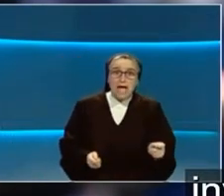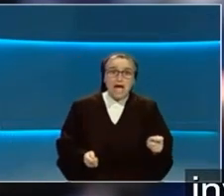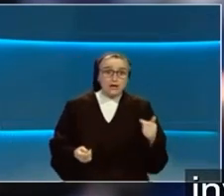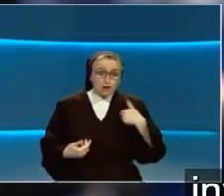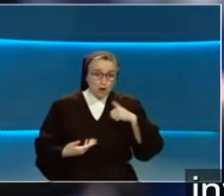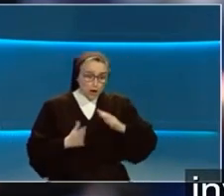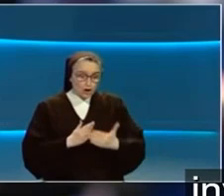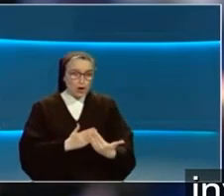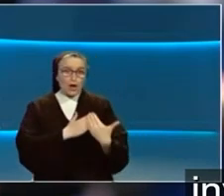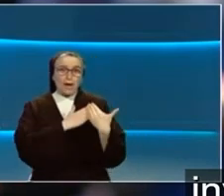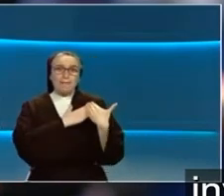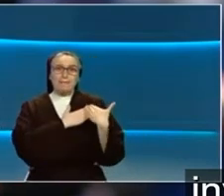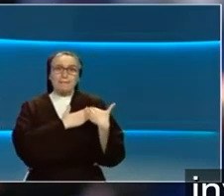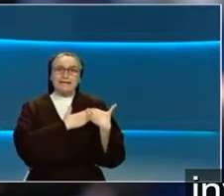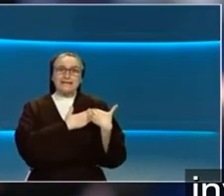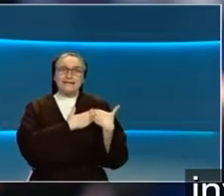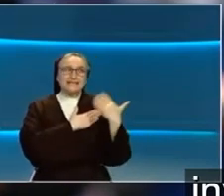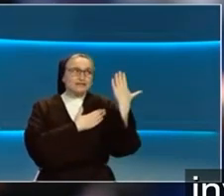misericordiam